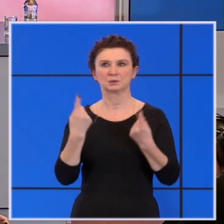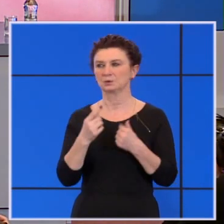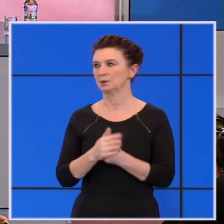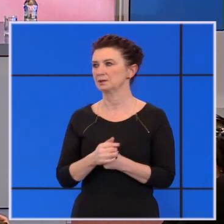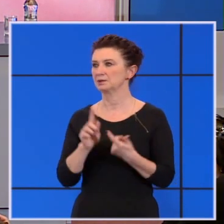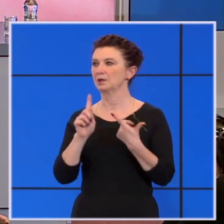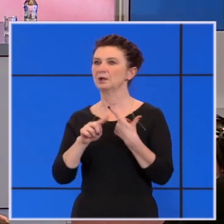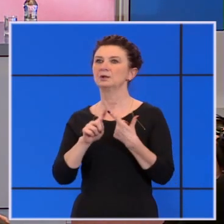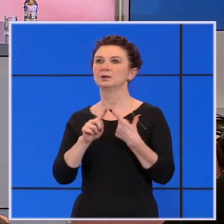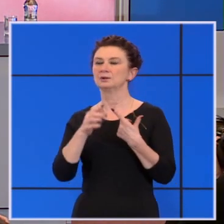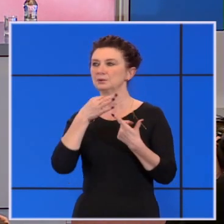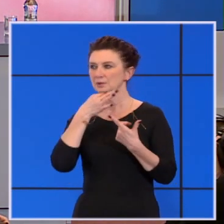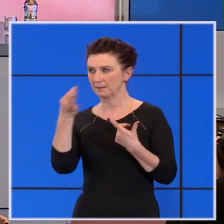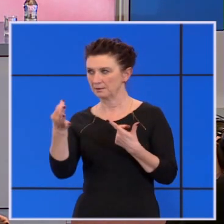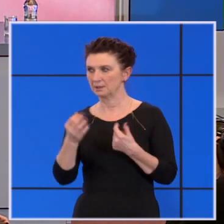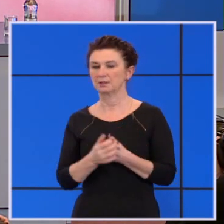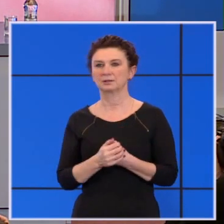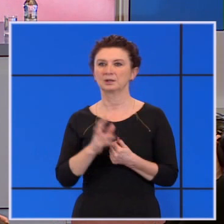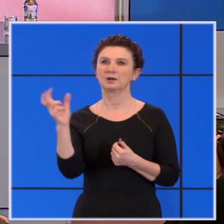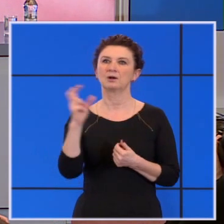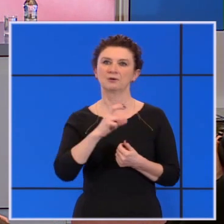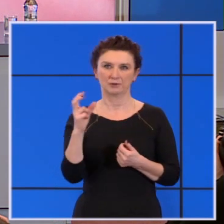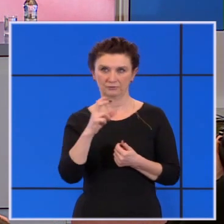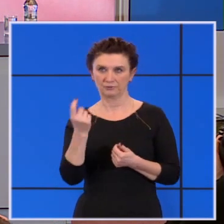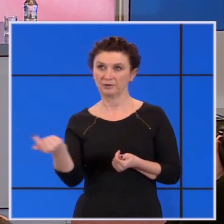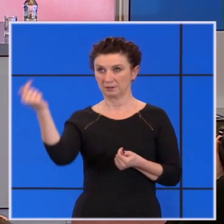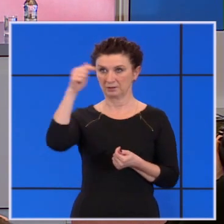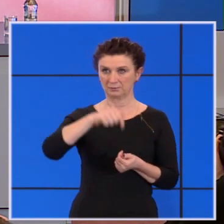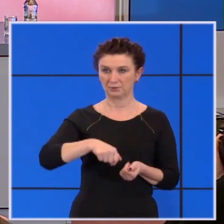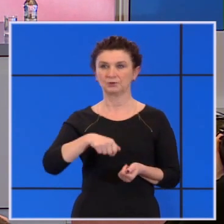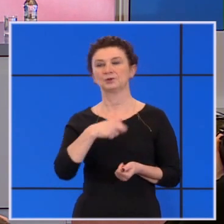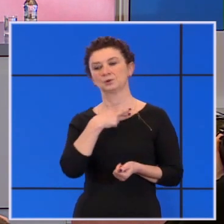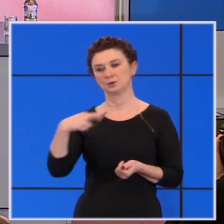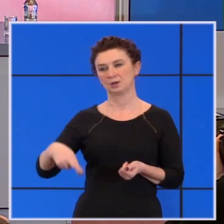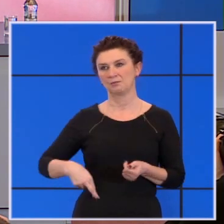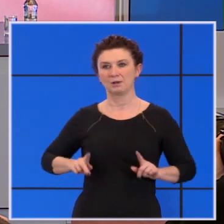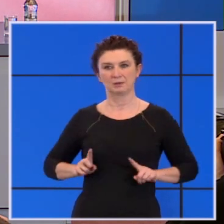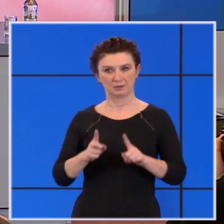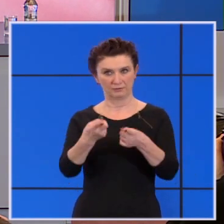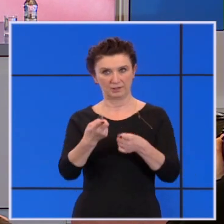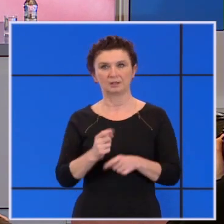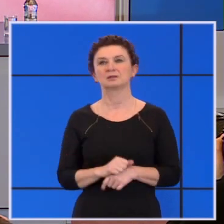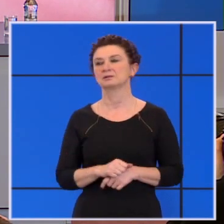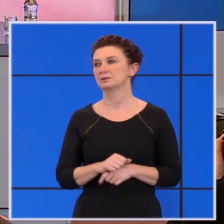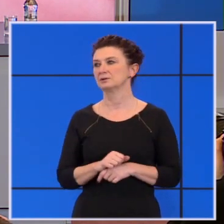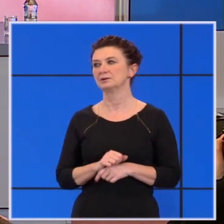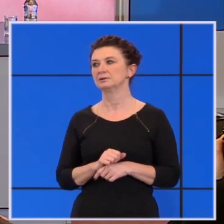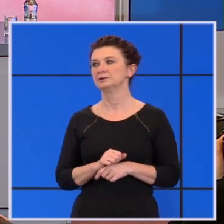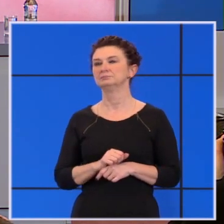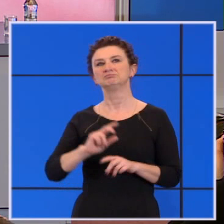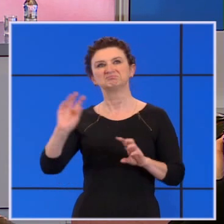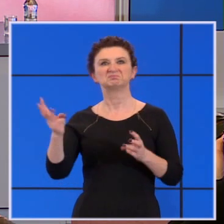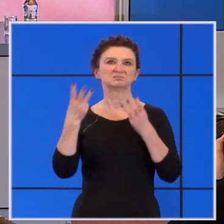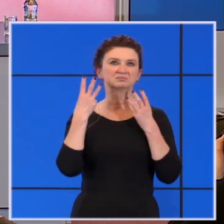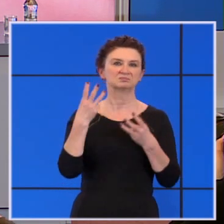czwartek przyjeżdża premier Francji. Jakie będą główne tematy rozmów pani i premiera Francji? I